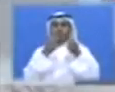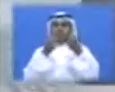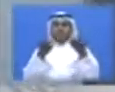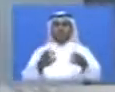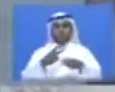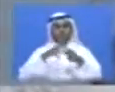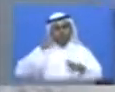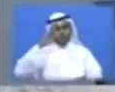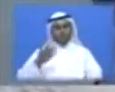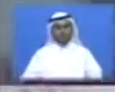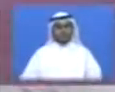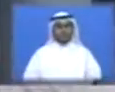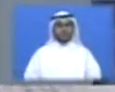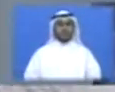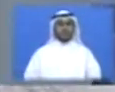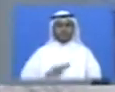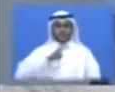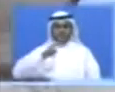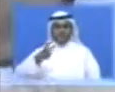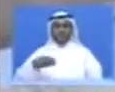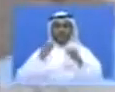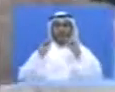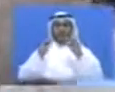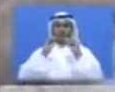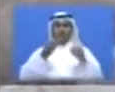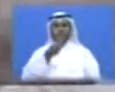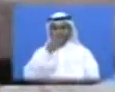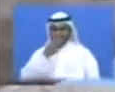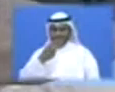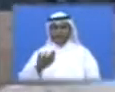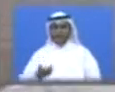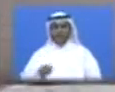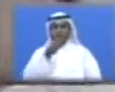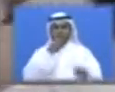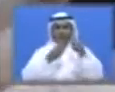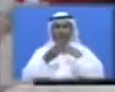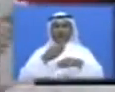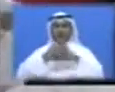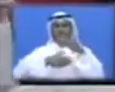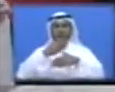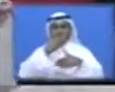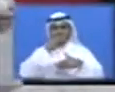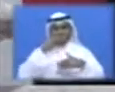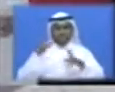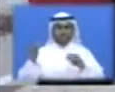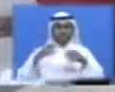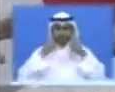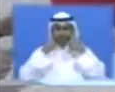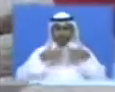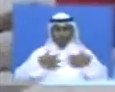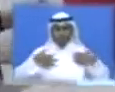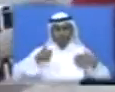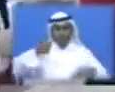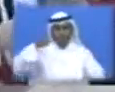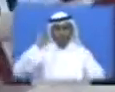الكويت. قسائم مشتريات مجانية بالألاف تم توزيعها في إطار حفل جماعي رمضاني جامع أمس،